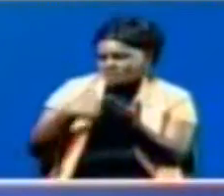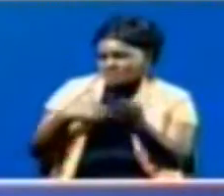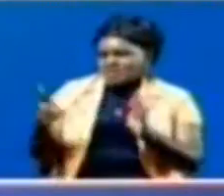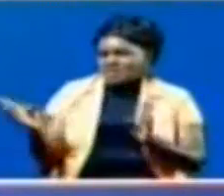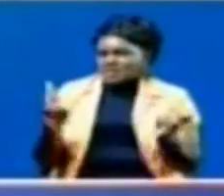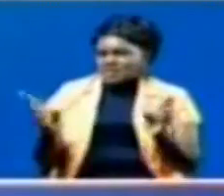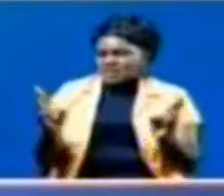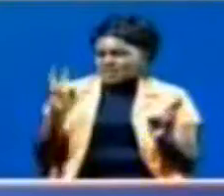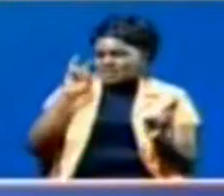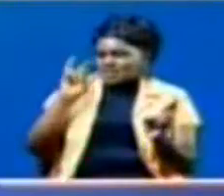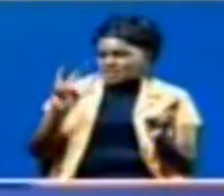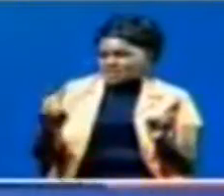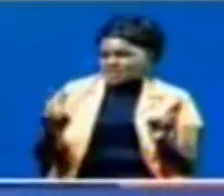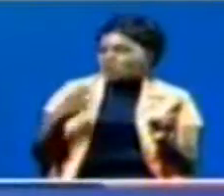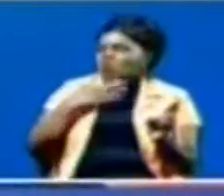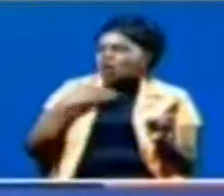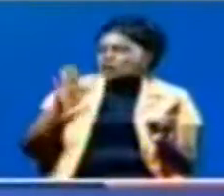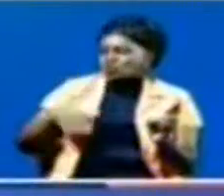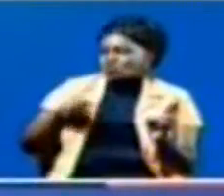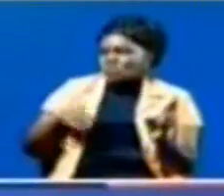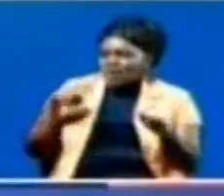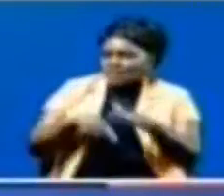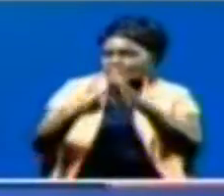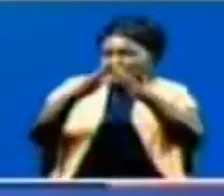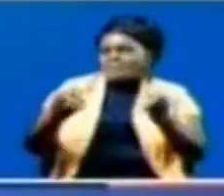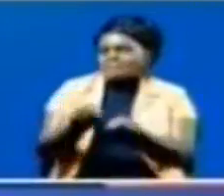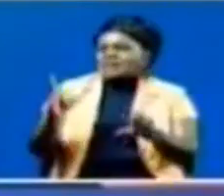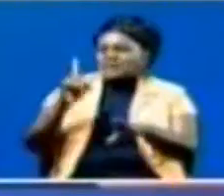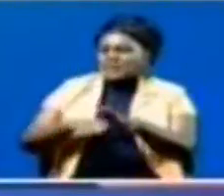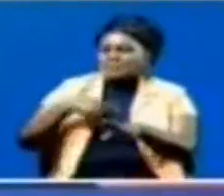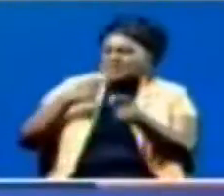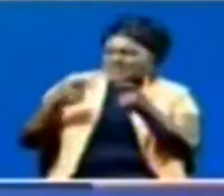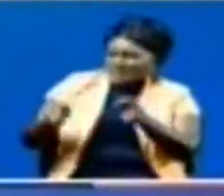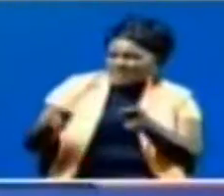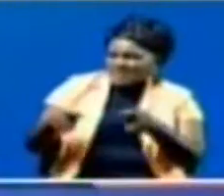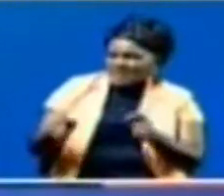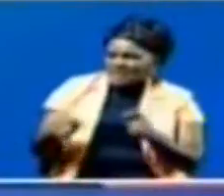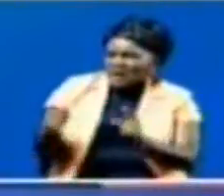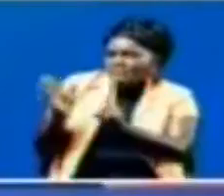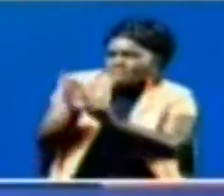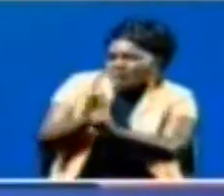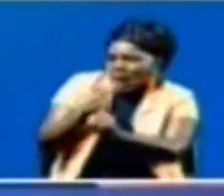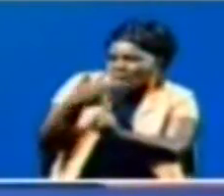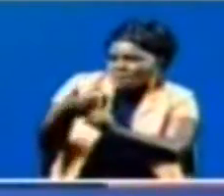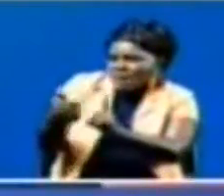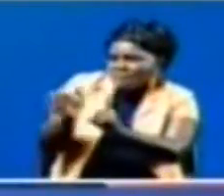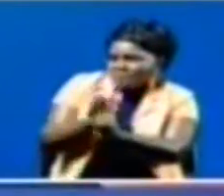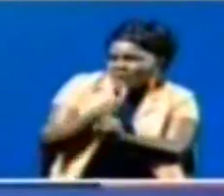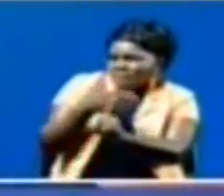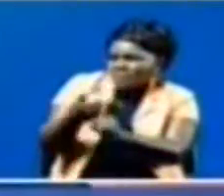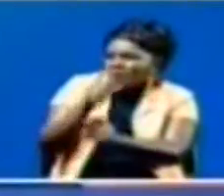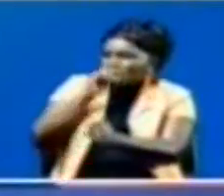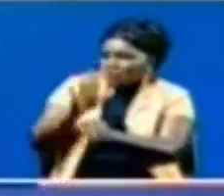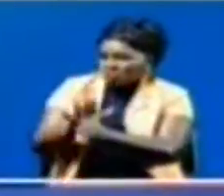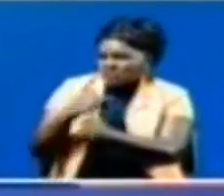na ninaangalia hili jambo, nataka huyu mwanamke awe nyumbani. Mara nyingi nitafanya kila juhudi ili kupata kumbembeleza na kumpatia kila hakikisho